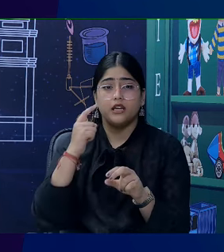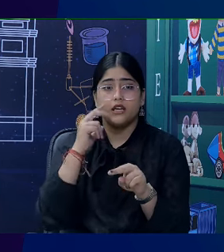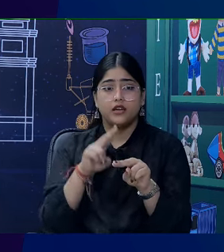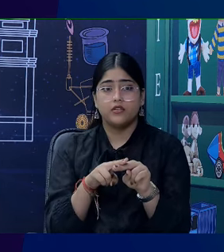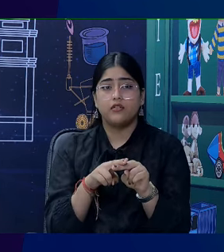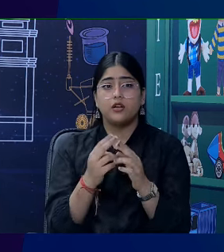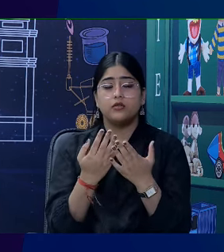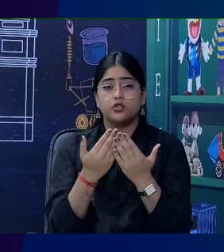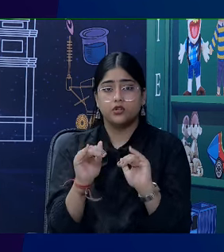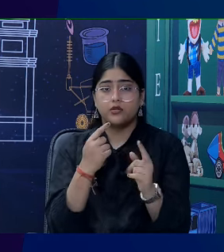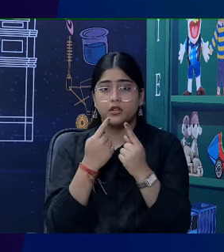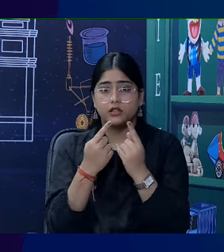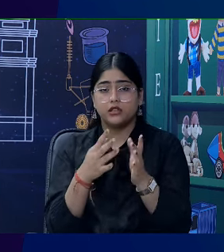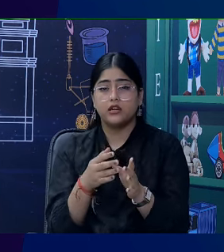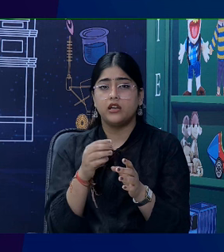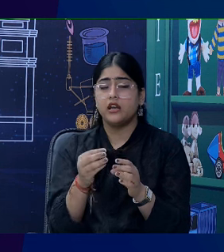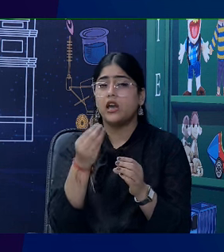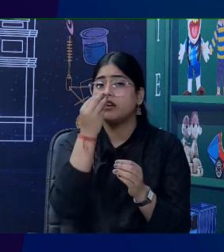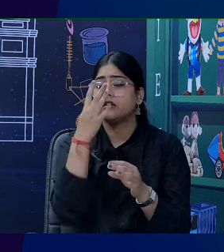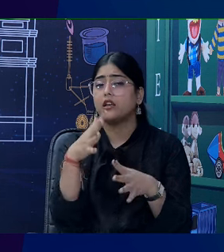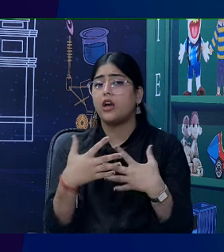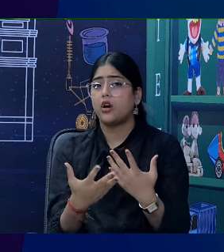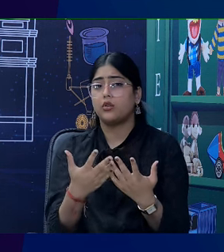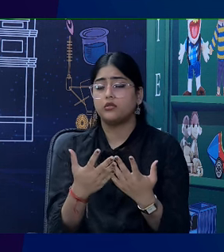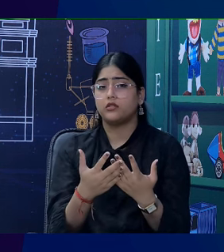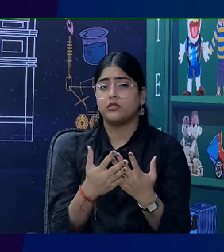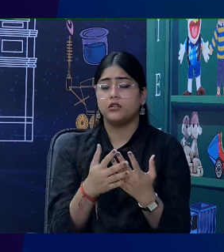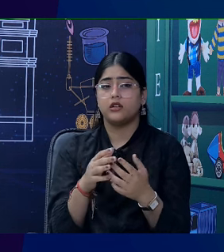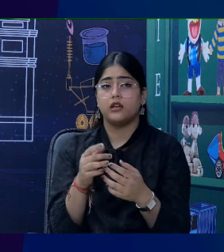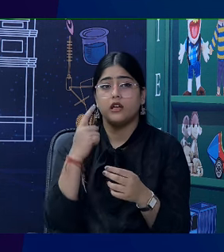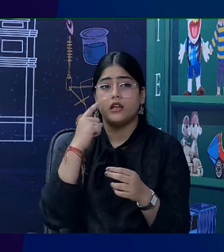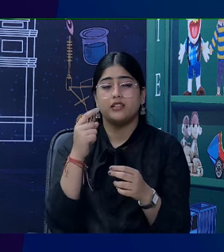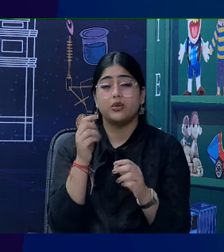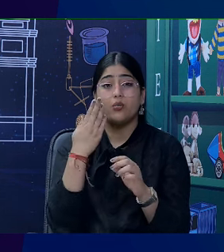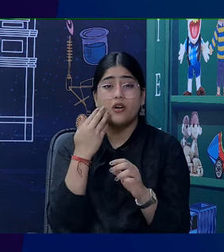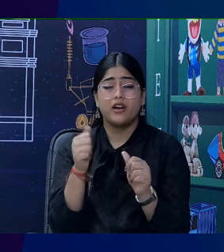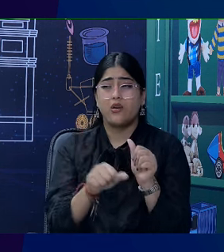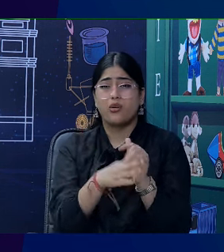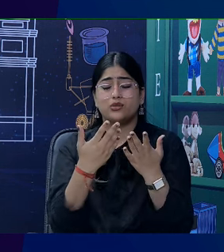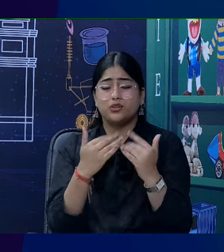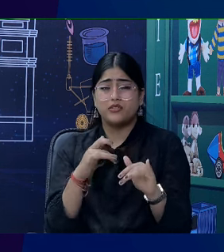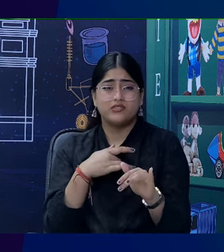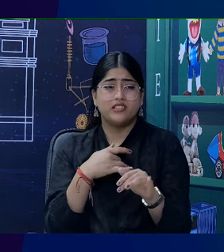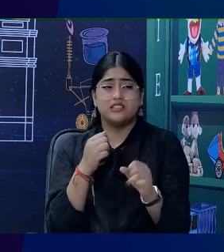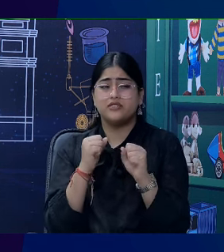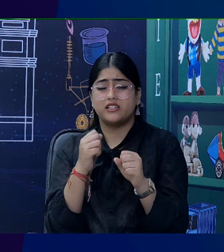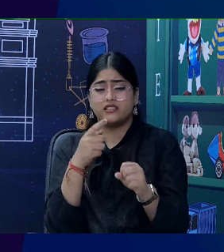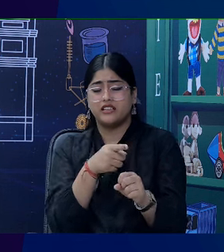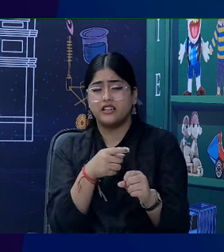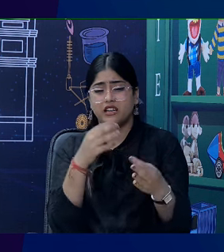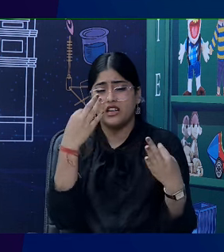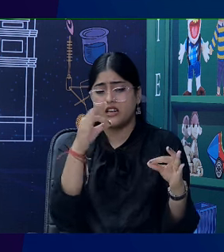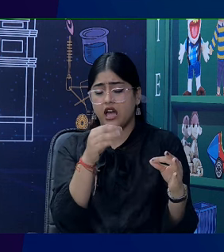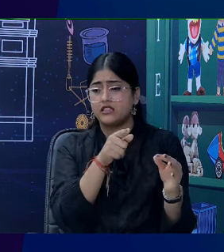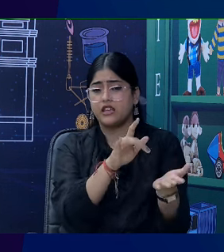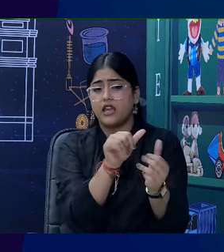की बात करते हैं तो यह उनके लिए और ज्यादा आसान कैसे बनाया जा सकता है क्योंकि अक्सर बच्चों को यह मुश्किल लगता है याद करना कि ये डांस फॉर्म